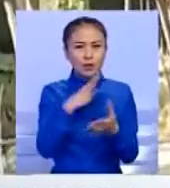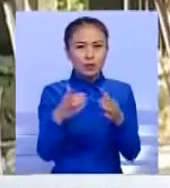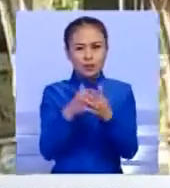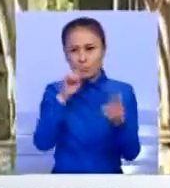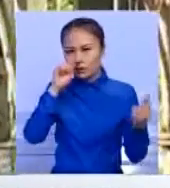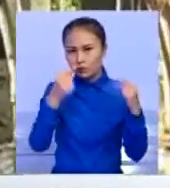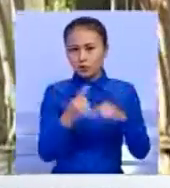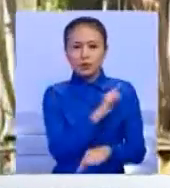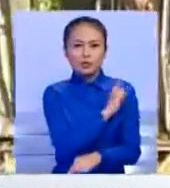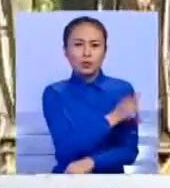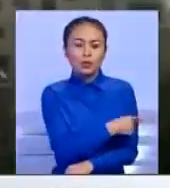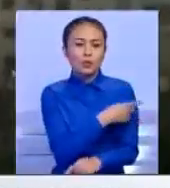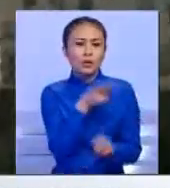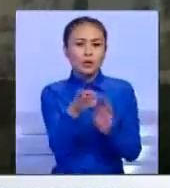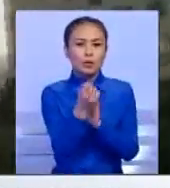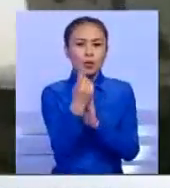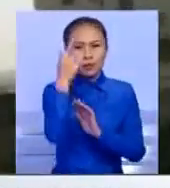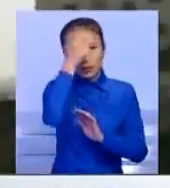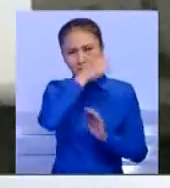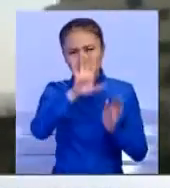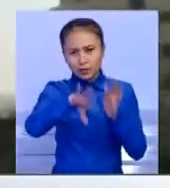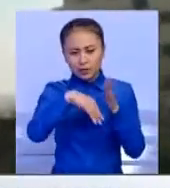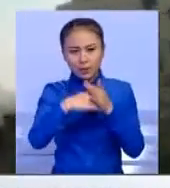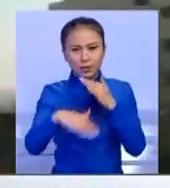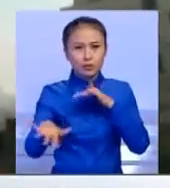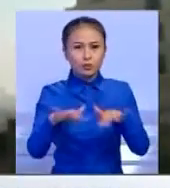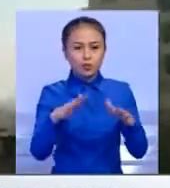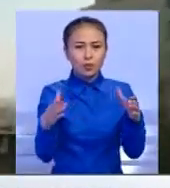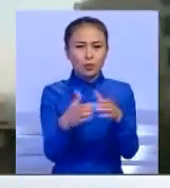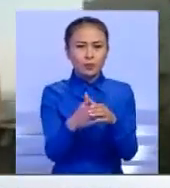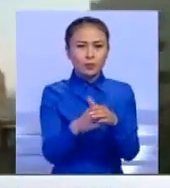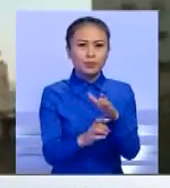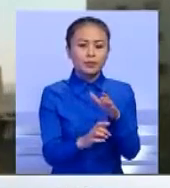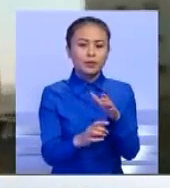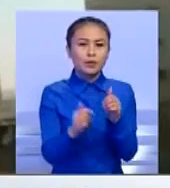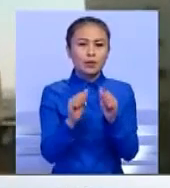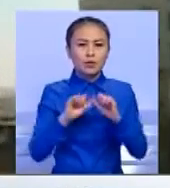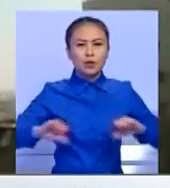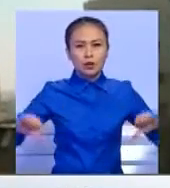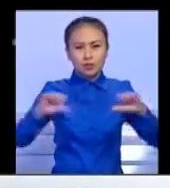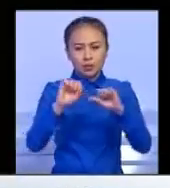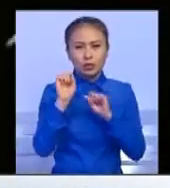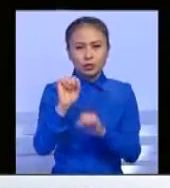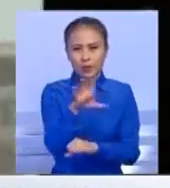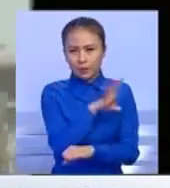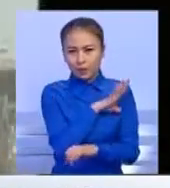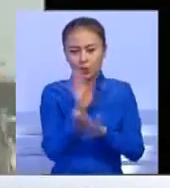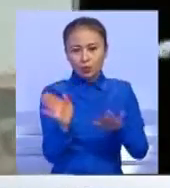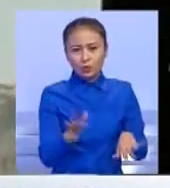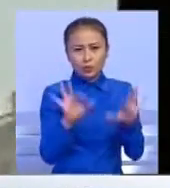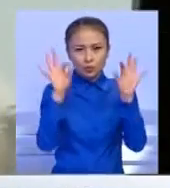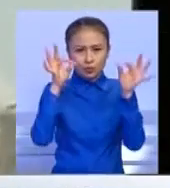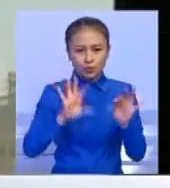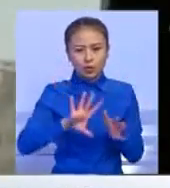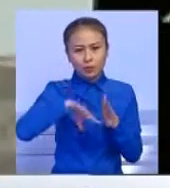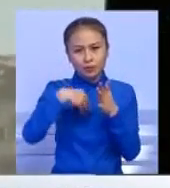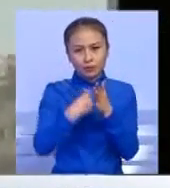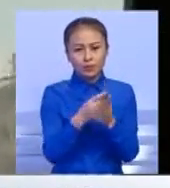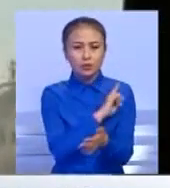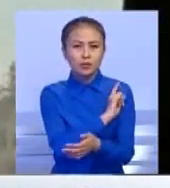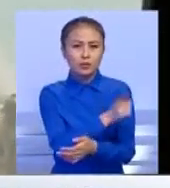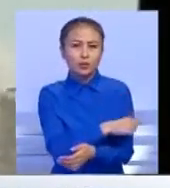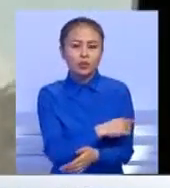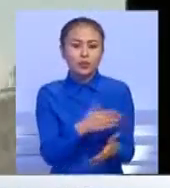керек, оппозициялық күштер бұл орынды 2011 жылдан бері шабуылдап, қоршауда ұстап келген. Бірақ өткен күзден бері үкімет